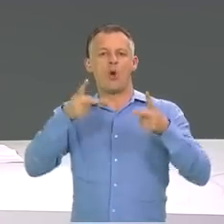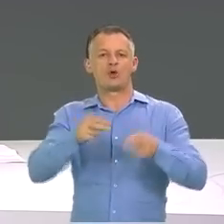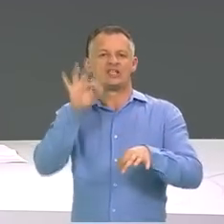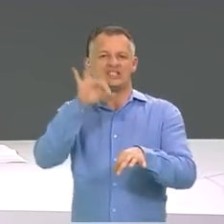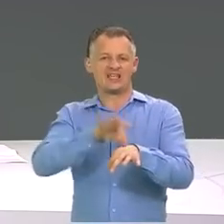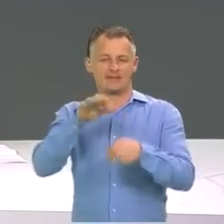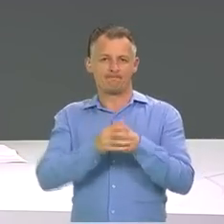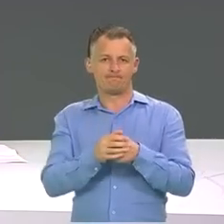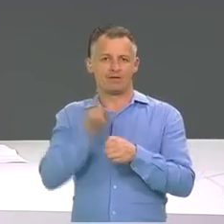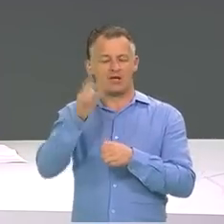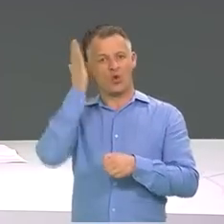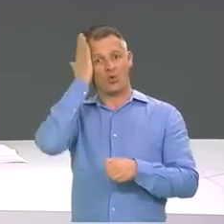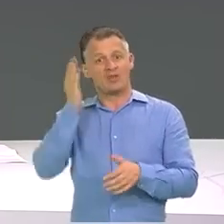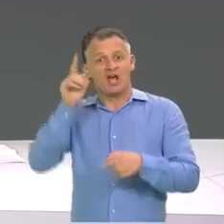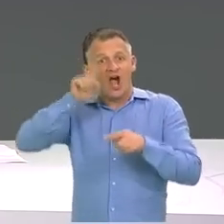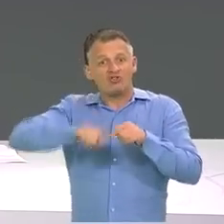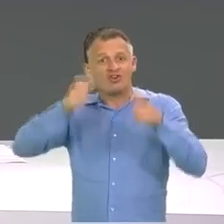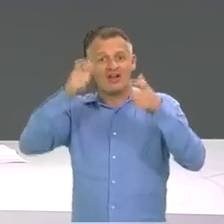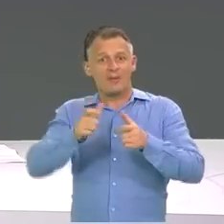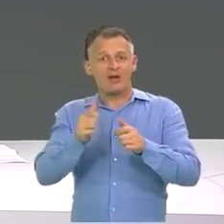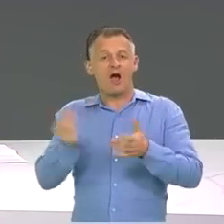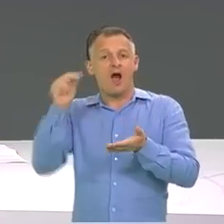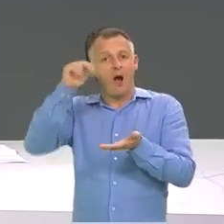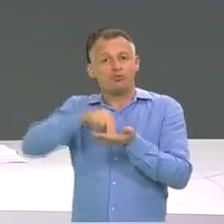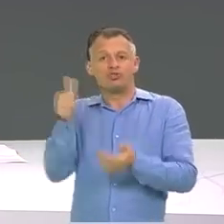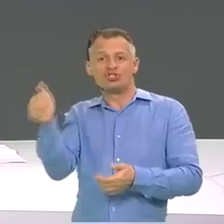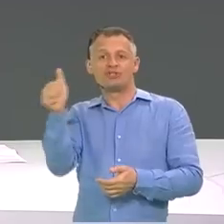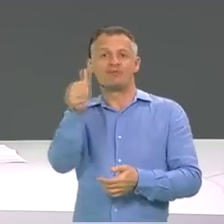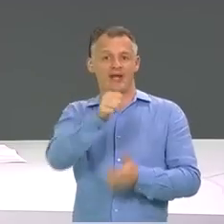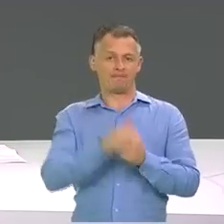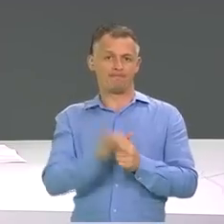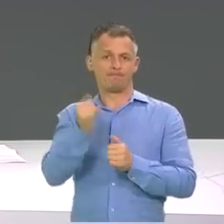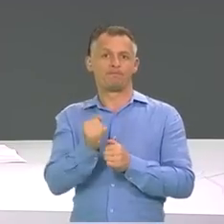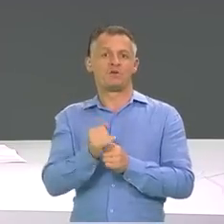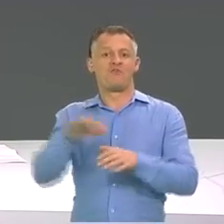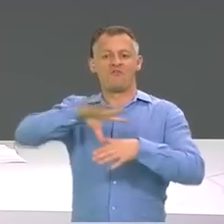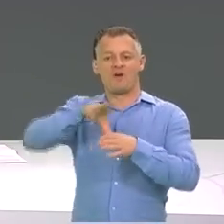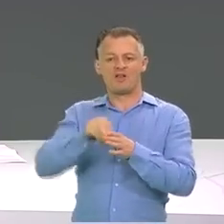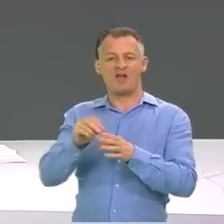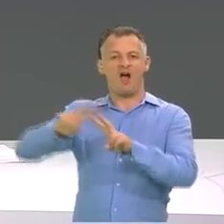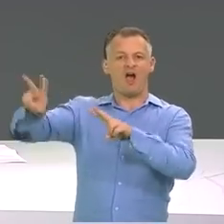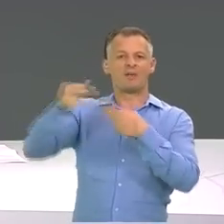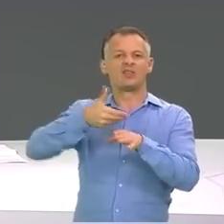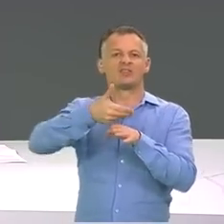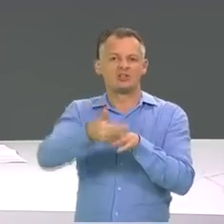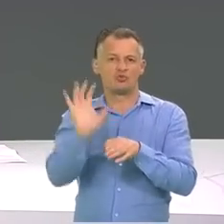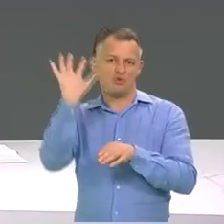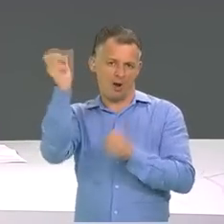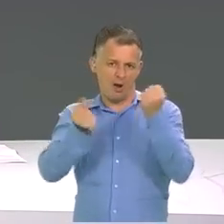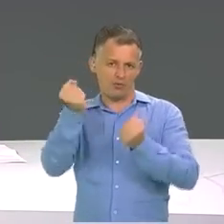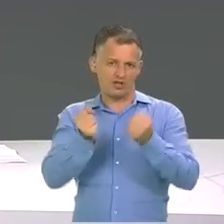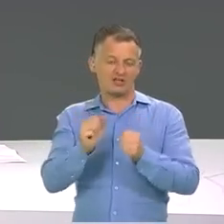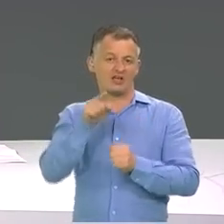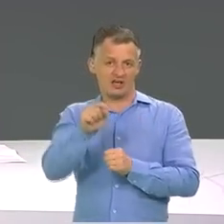însă neglijenți și au dormit chiar în încăperea unde dăduseră cu spray. Familia a chemat ambulanța prea târziu. Cei doi au murit la spital. Vă avertizăm,